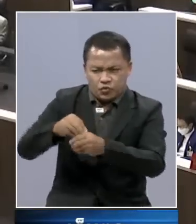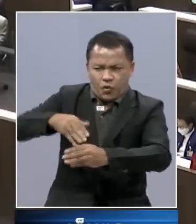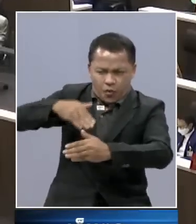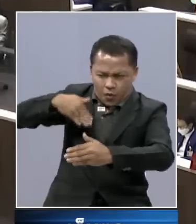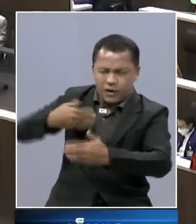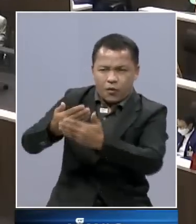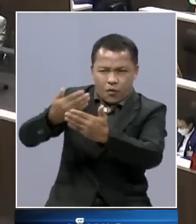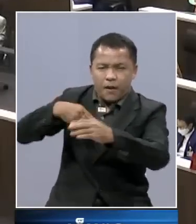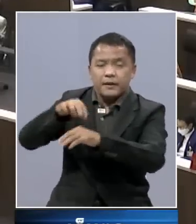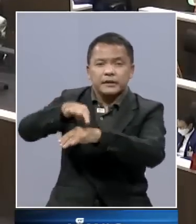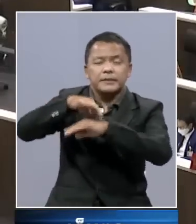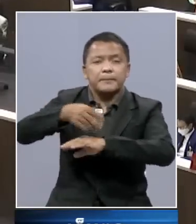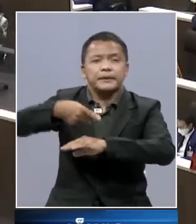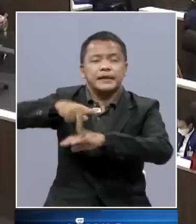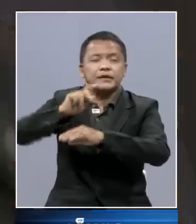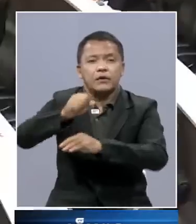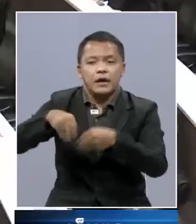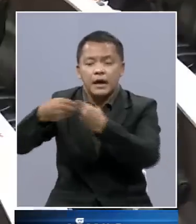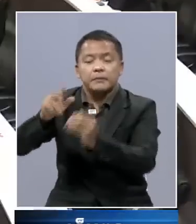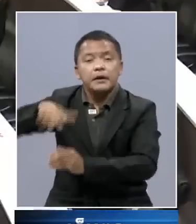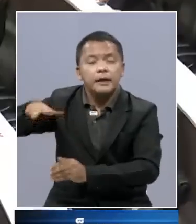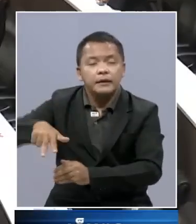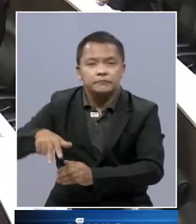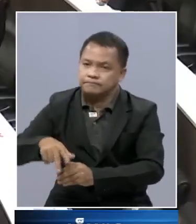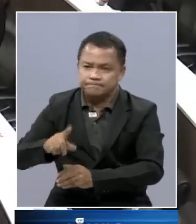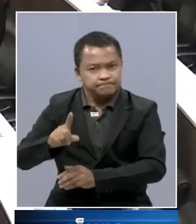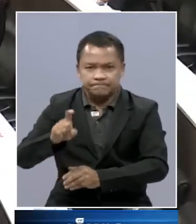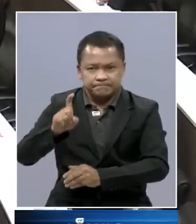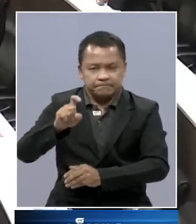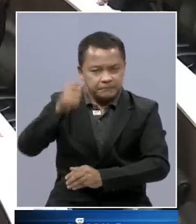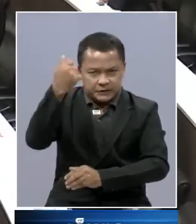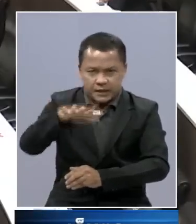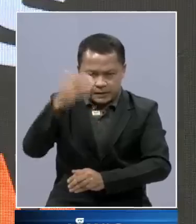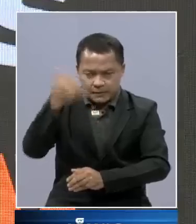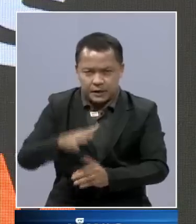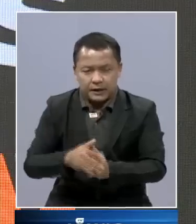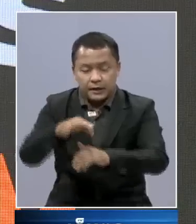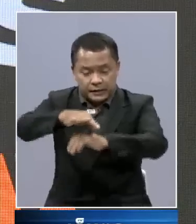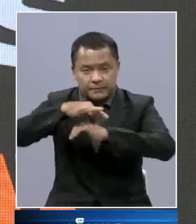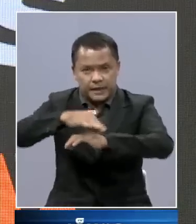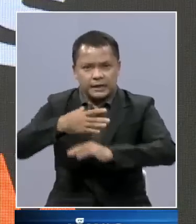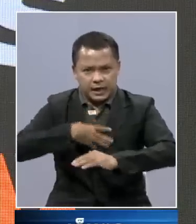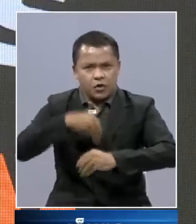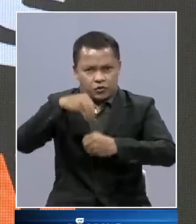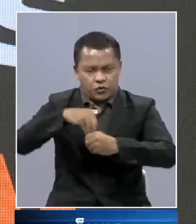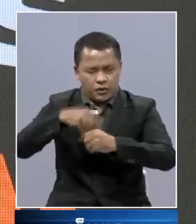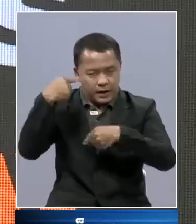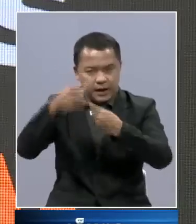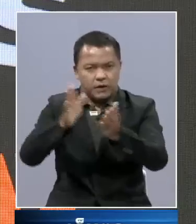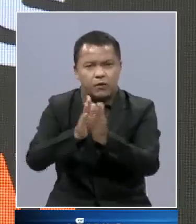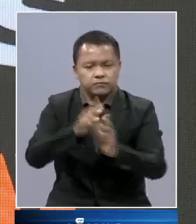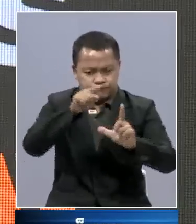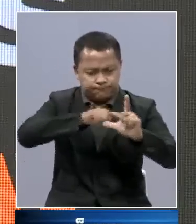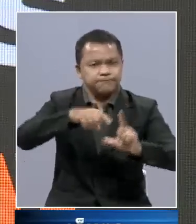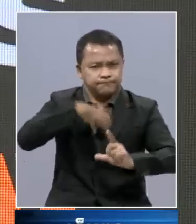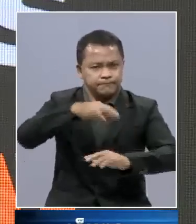แล้วอ่ะแล้วตำแหน่งประธานสภาจะไปยกให้กับเพื่อไทยอีกก็ไม่ได้เนี่ยนะครับตำแหน่งนี้ยังไงก็ต้องเป็นของก้